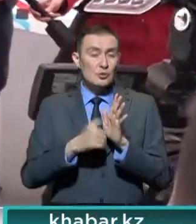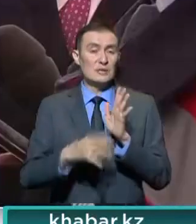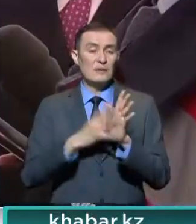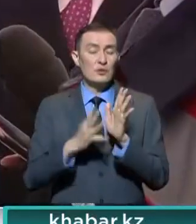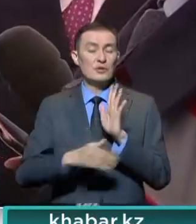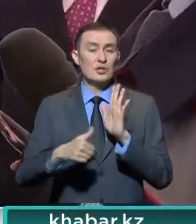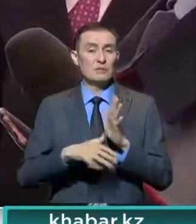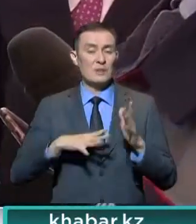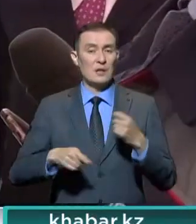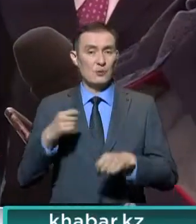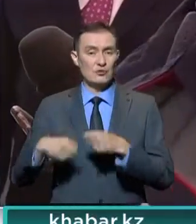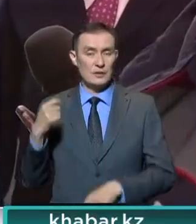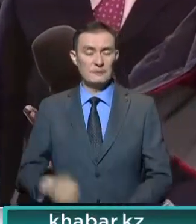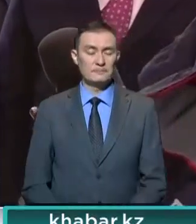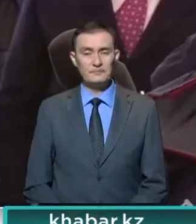нарушений.